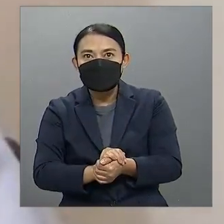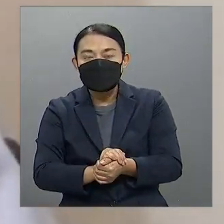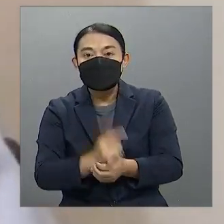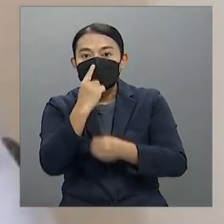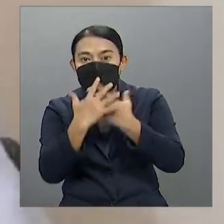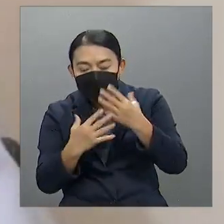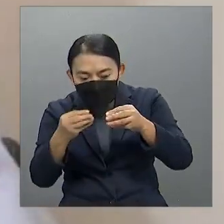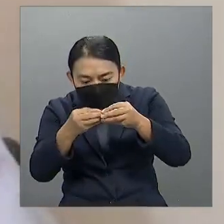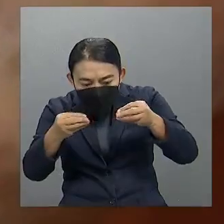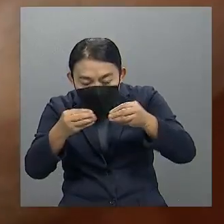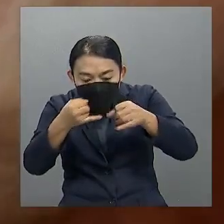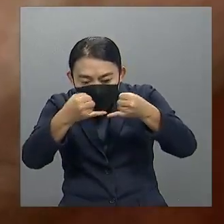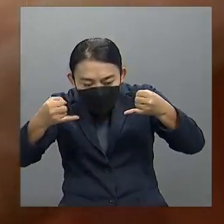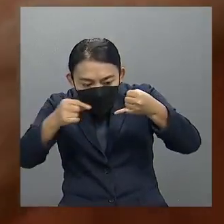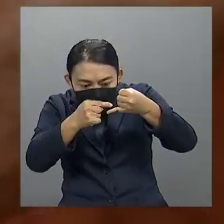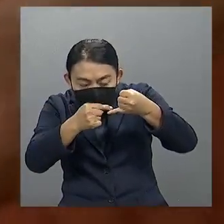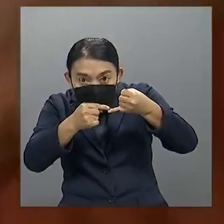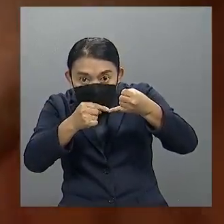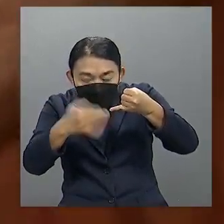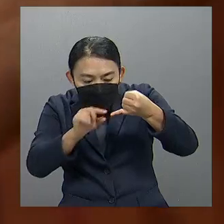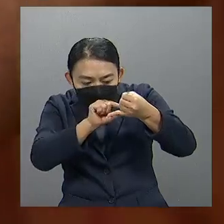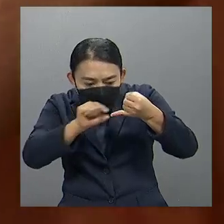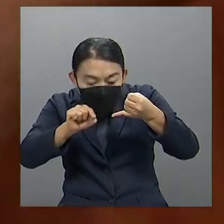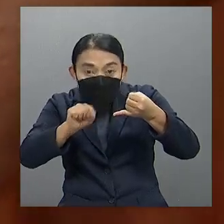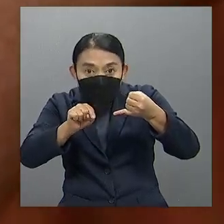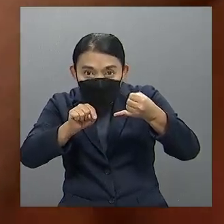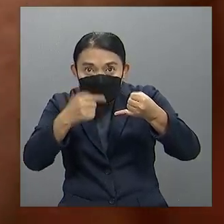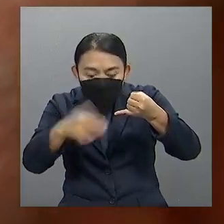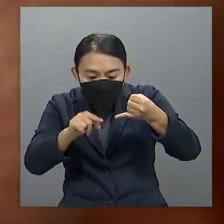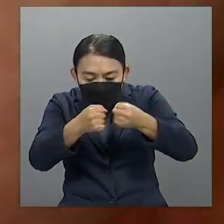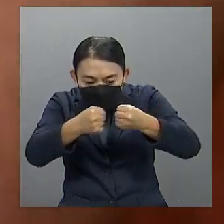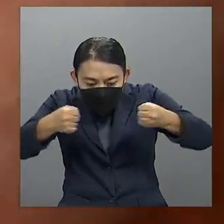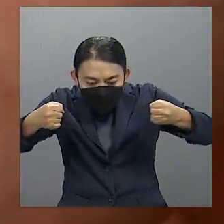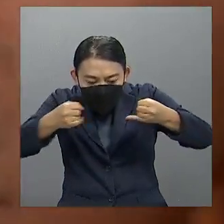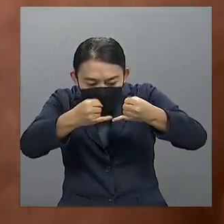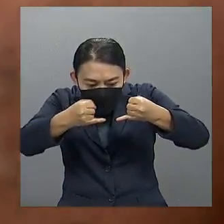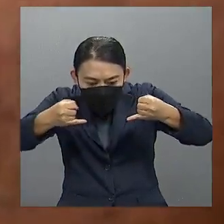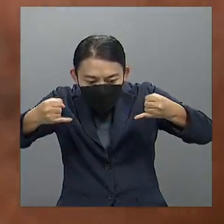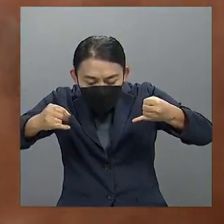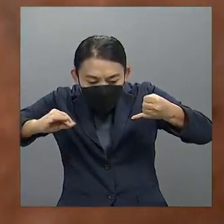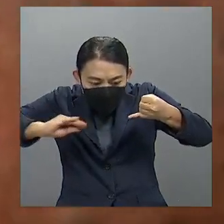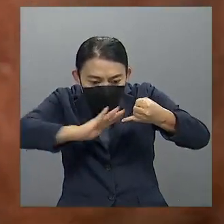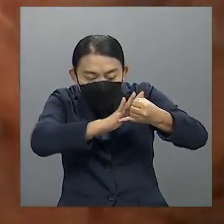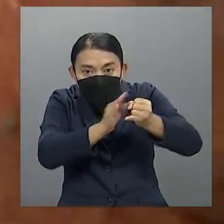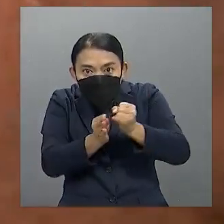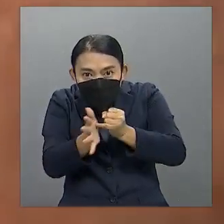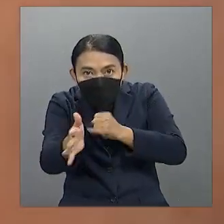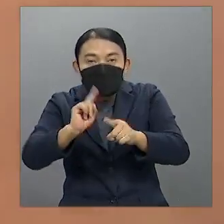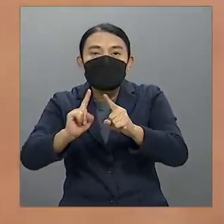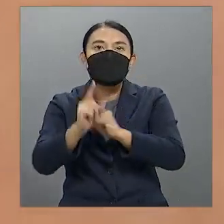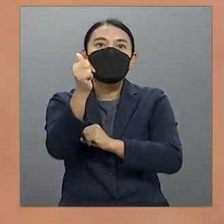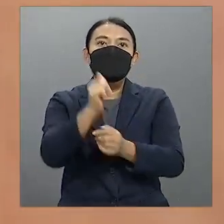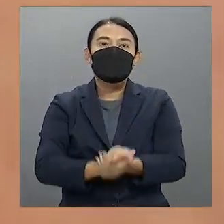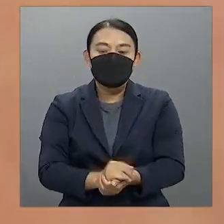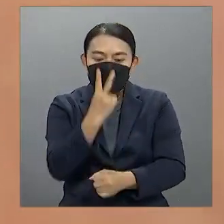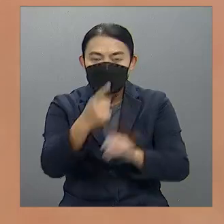ดำนะคะส่งผลให้หลอดเลือดเนี่ยมันมีการยืดขยายตัวแล้วโป่งพองจนที่เราเห็นได้ตรงตาได้ชัดตรงประมาณข้อพับอะไรเงี้ยค่ะ